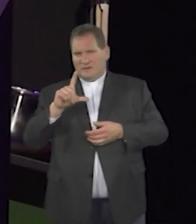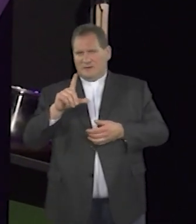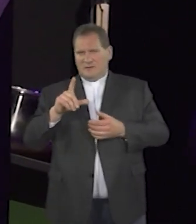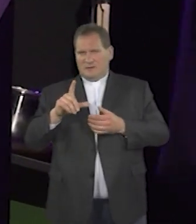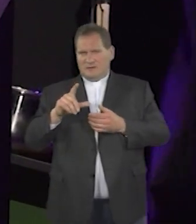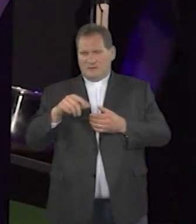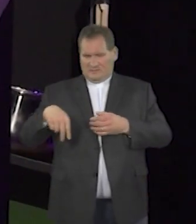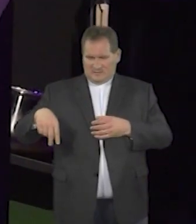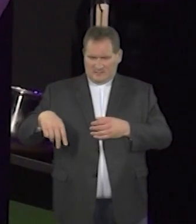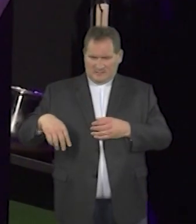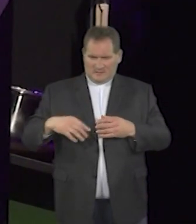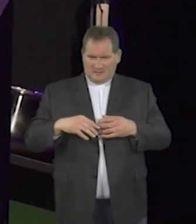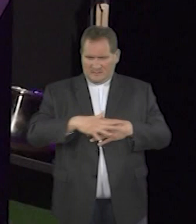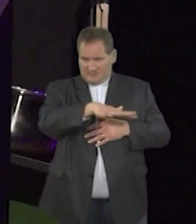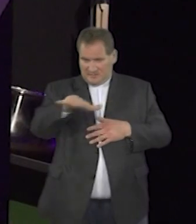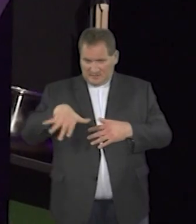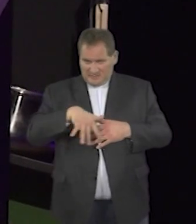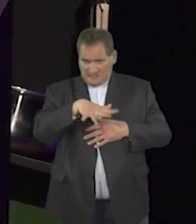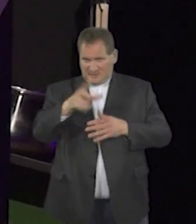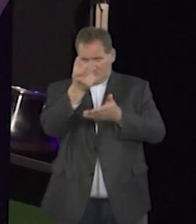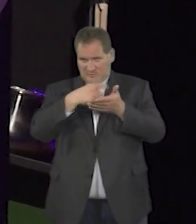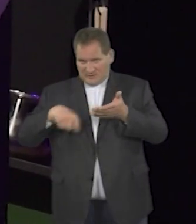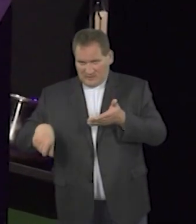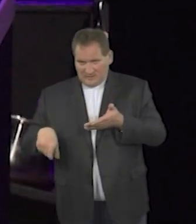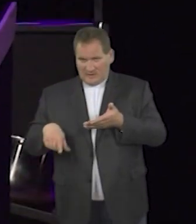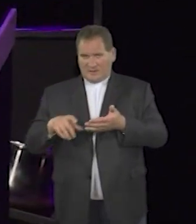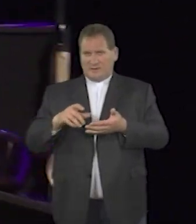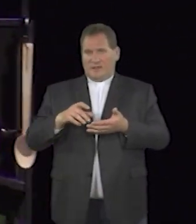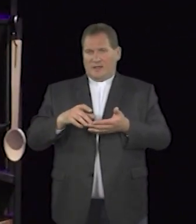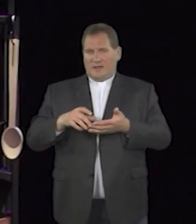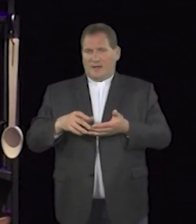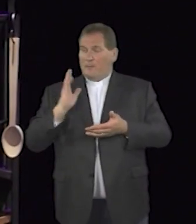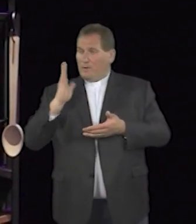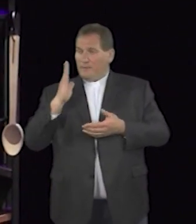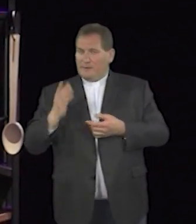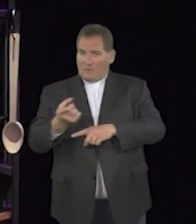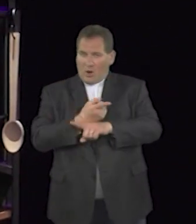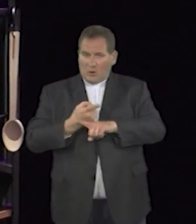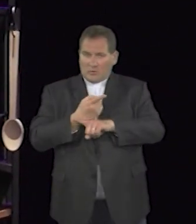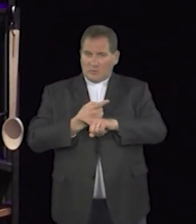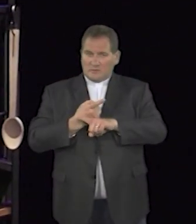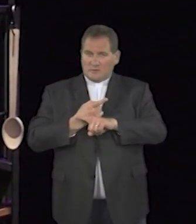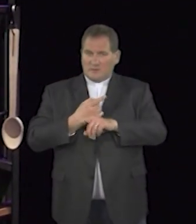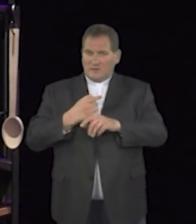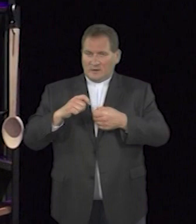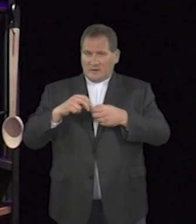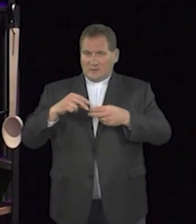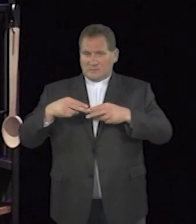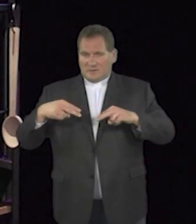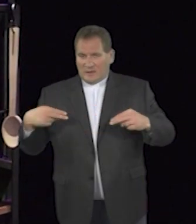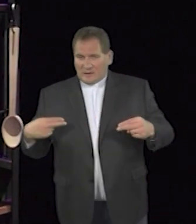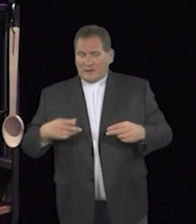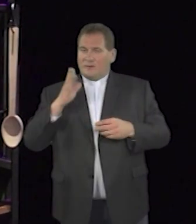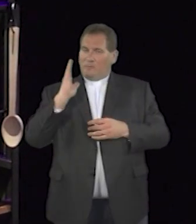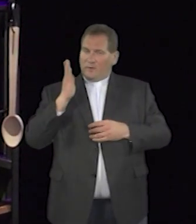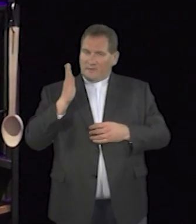i dziedziniec z czekolady w taflach. Dalej ogród landrynkowy, patio z chałwy turka,